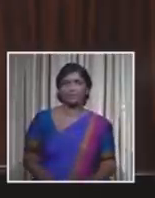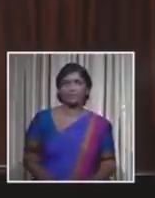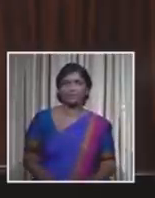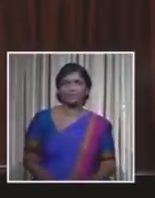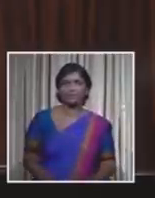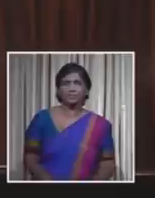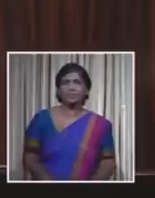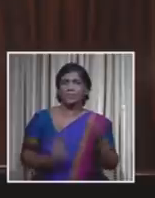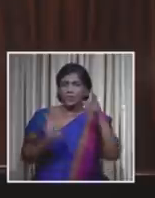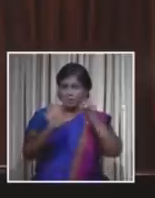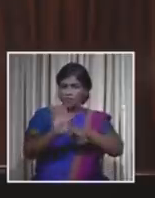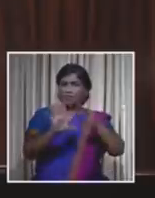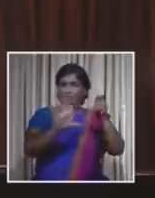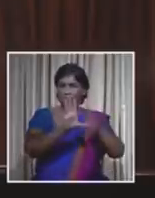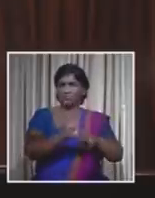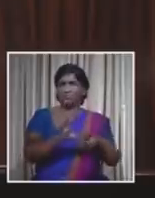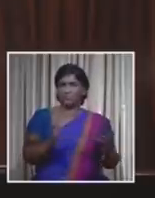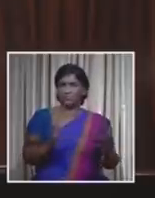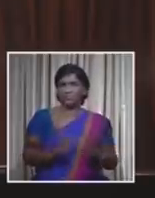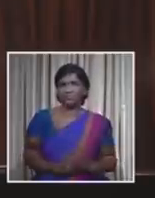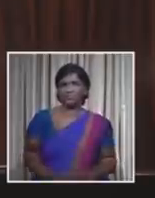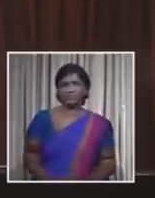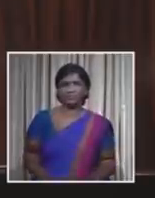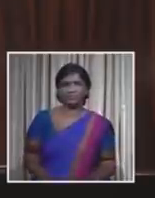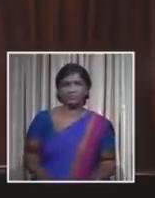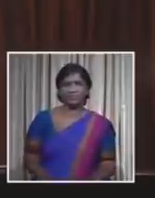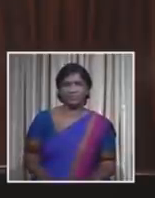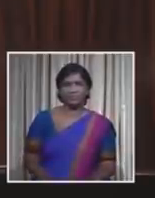පුතුමාලා ආසන වලට යන්න පොයින්ට් 4 එක දෙන්න කලින්